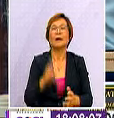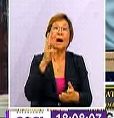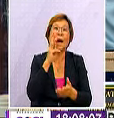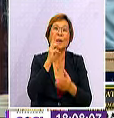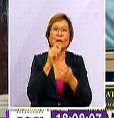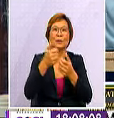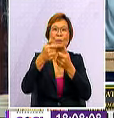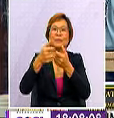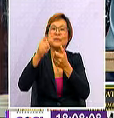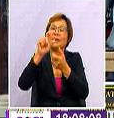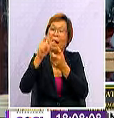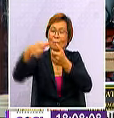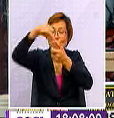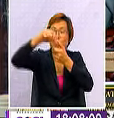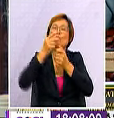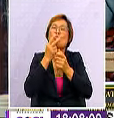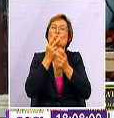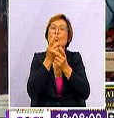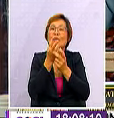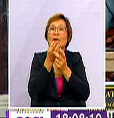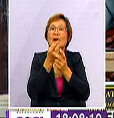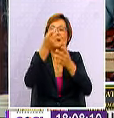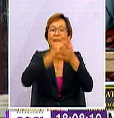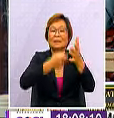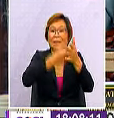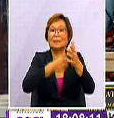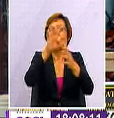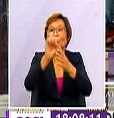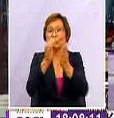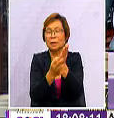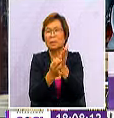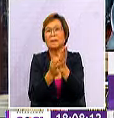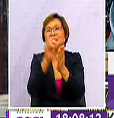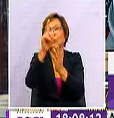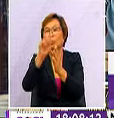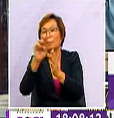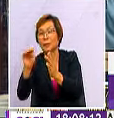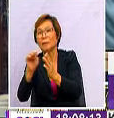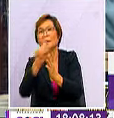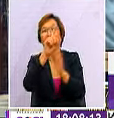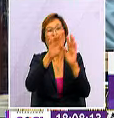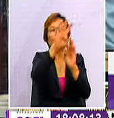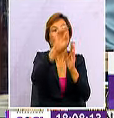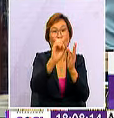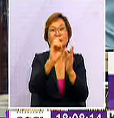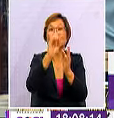rokok elektronik akan dikenakan duty excise pada kadar 40 sen per milimeter, per mililiter.